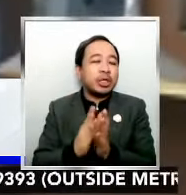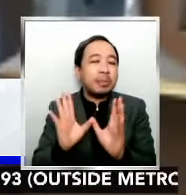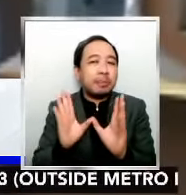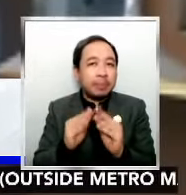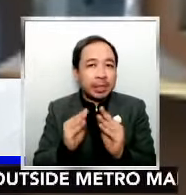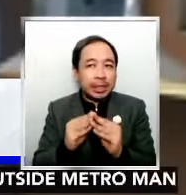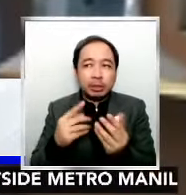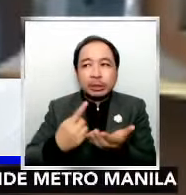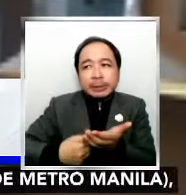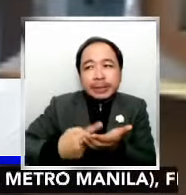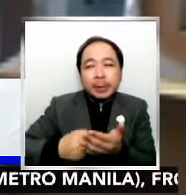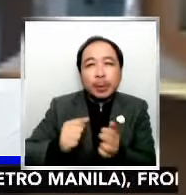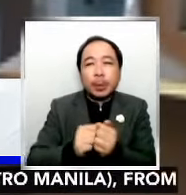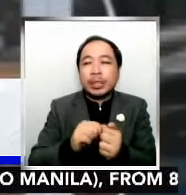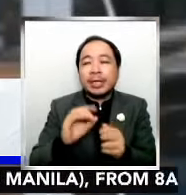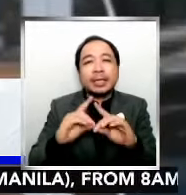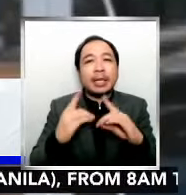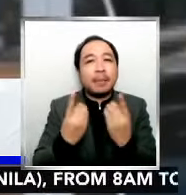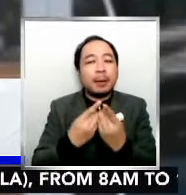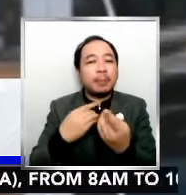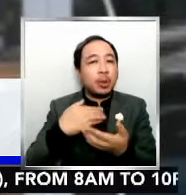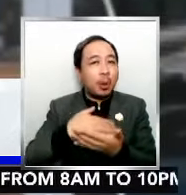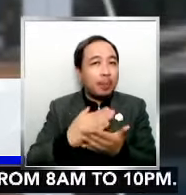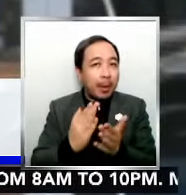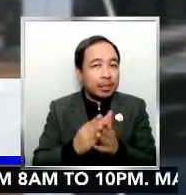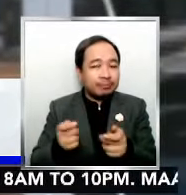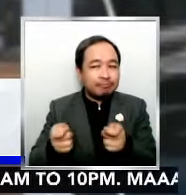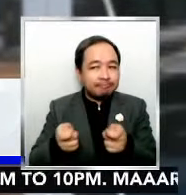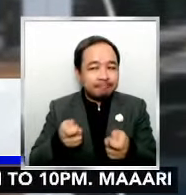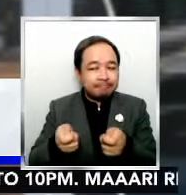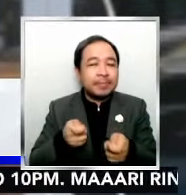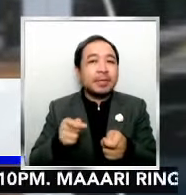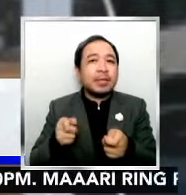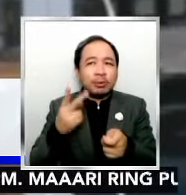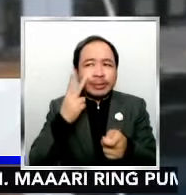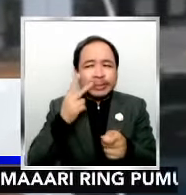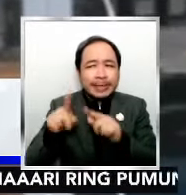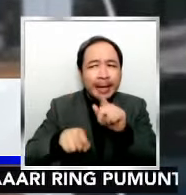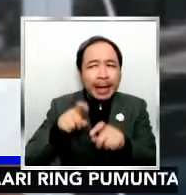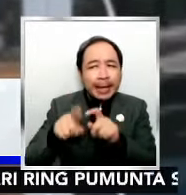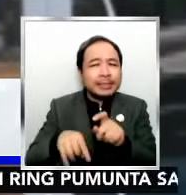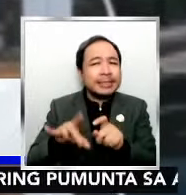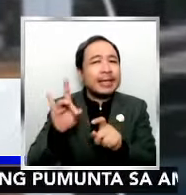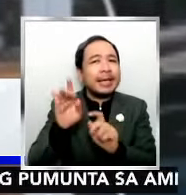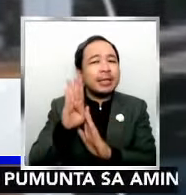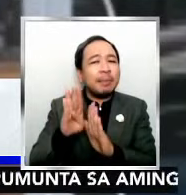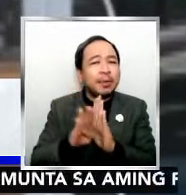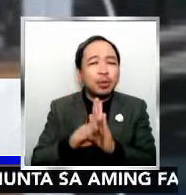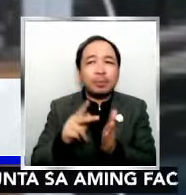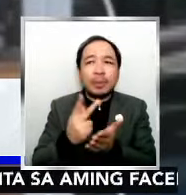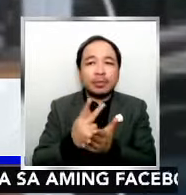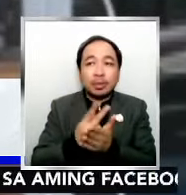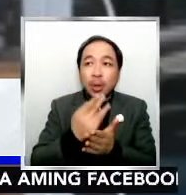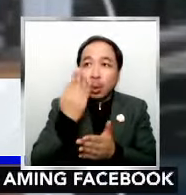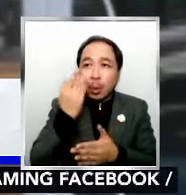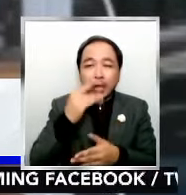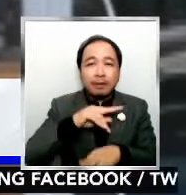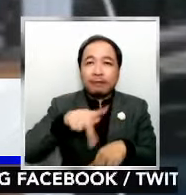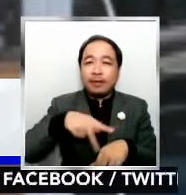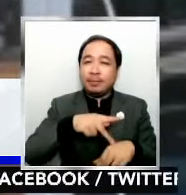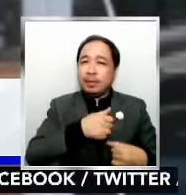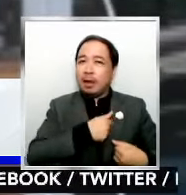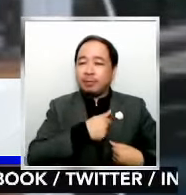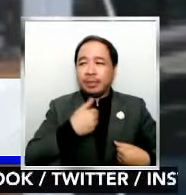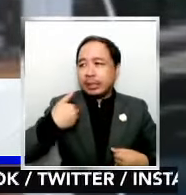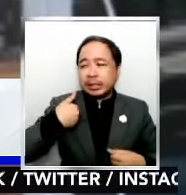Defense, inusisa ni Lacson ng mahigit 8 billion pesos na pondo na hindi pa daw naliliquidate ng Philippine Army. Base raw sa report ng Commission